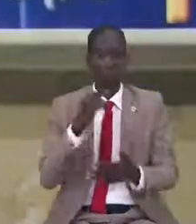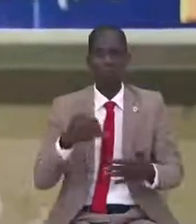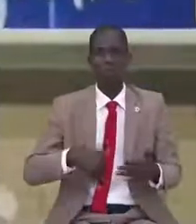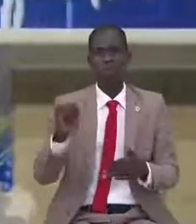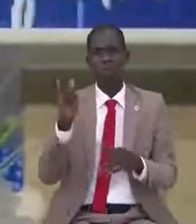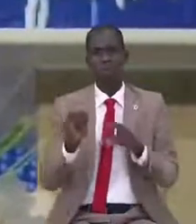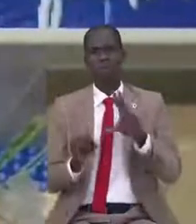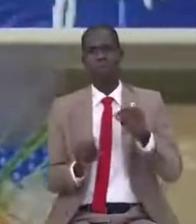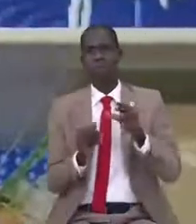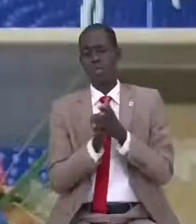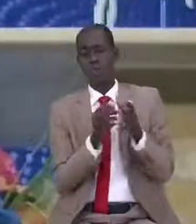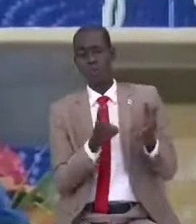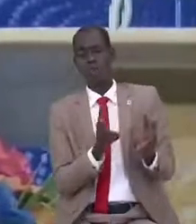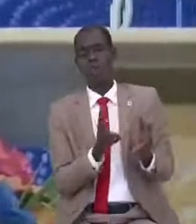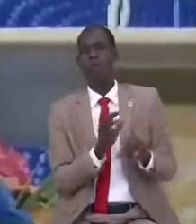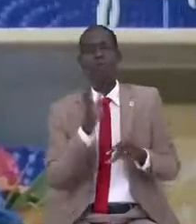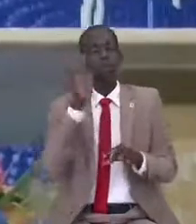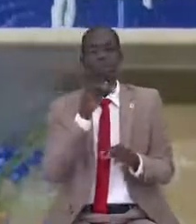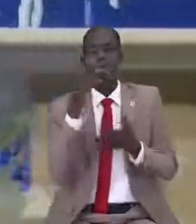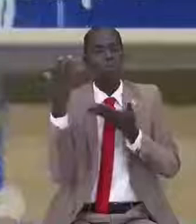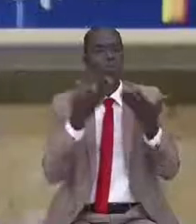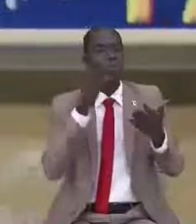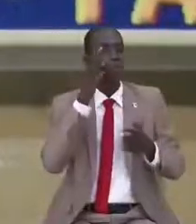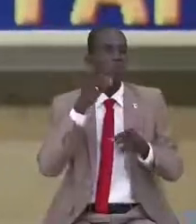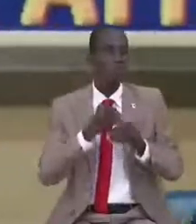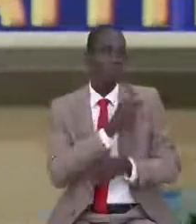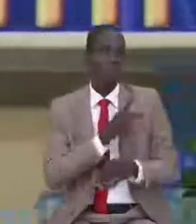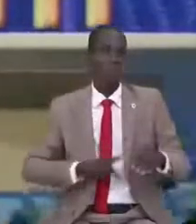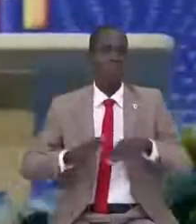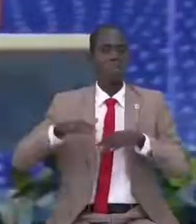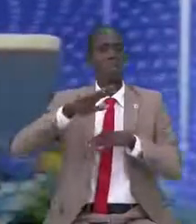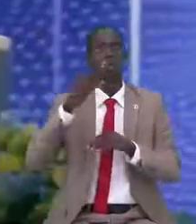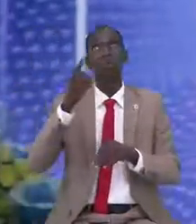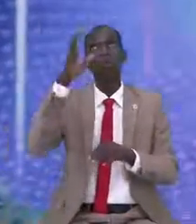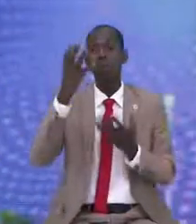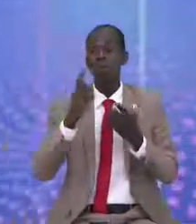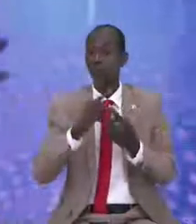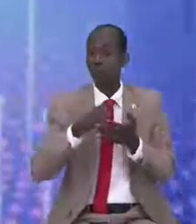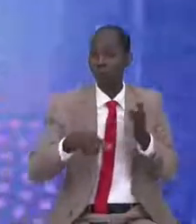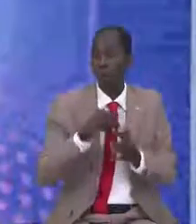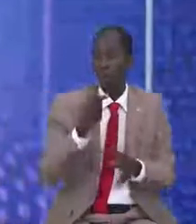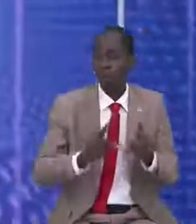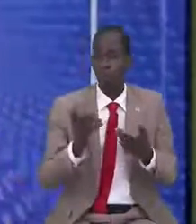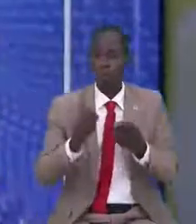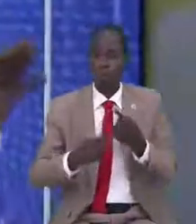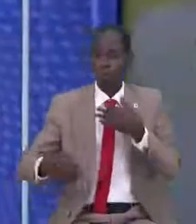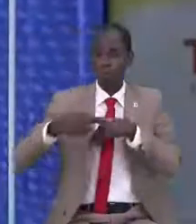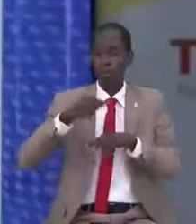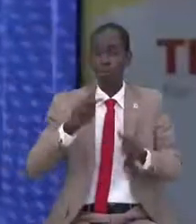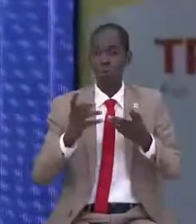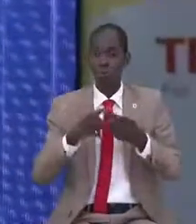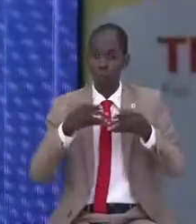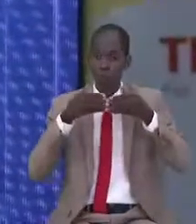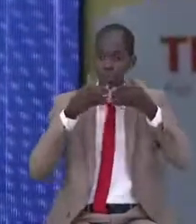corriger. Cela-là ne porte pas de fruits dans le royaume de Dieu. Si tu vas corriger les gens, si tu vas retourner les gens, si tu